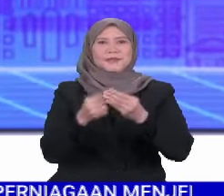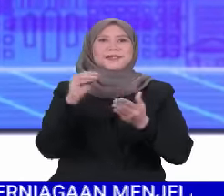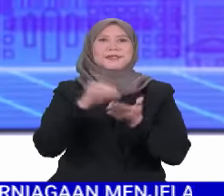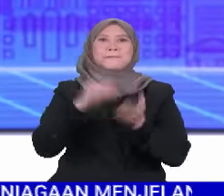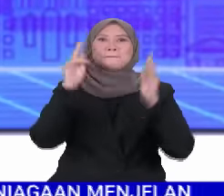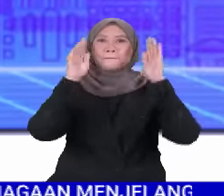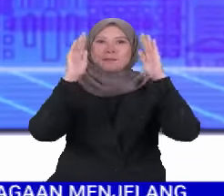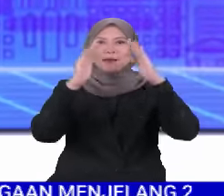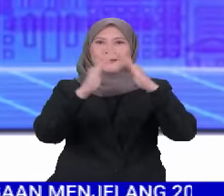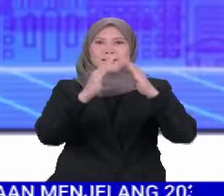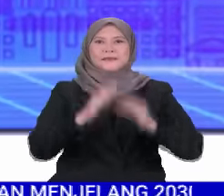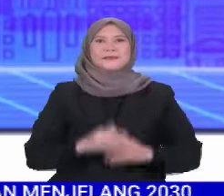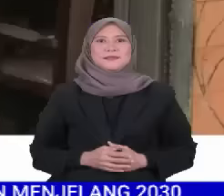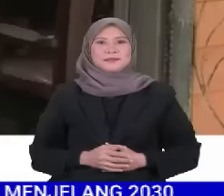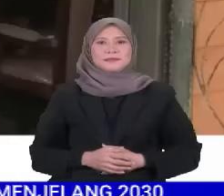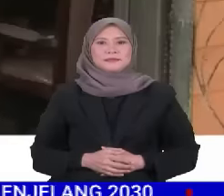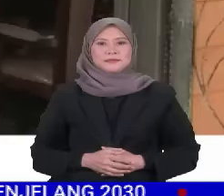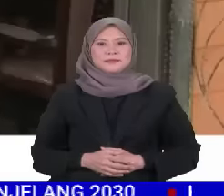paham